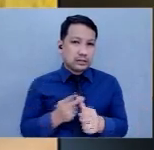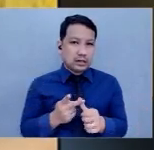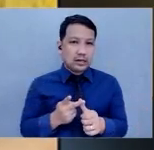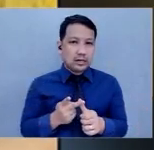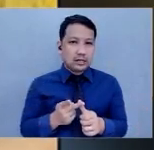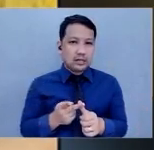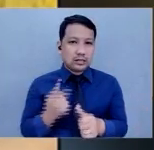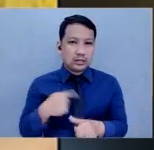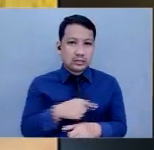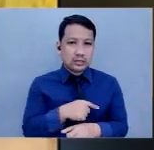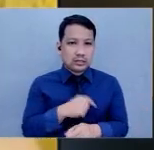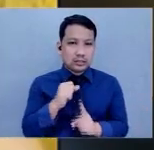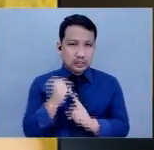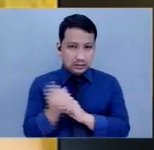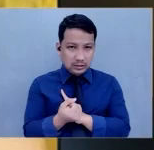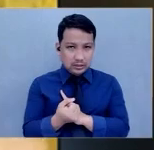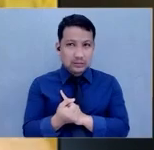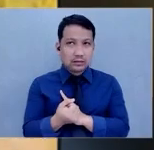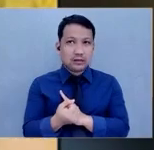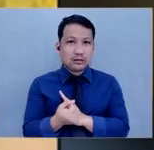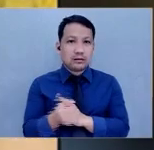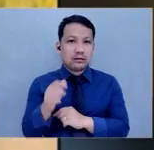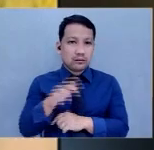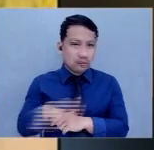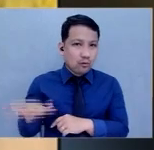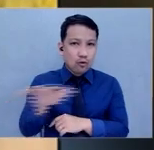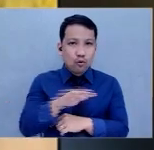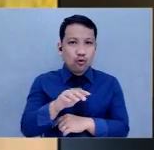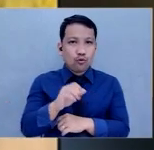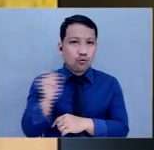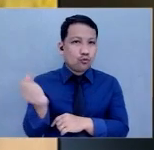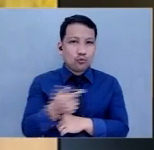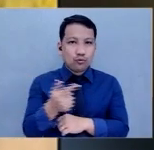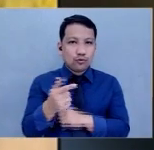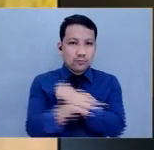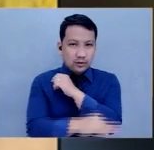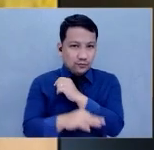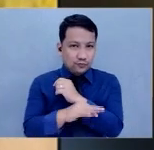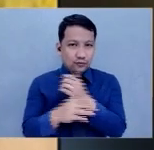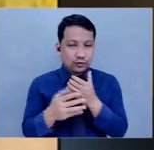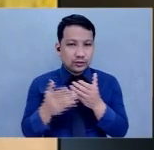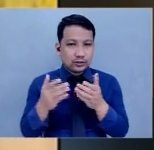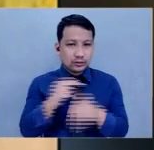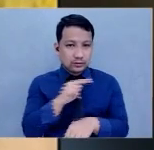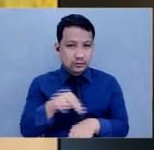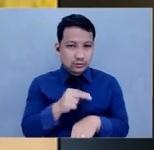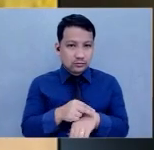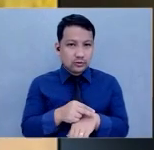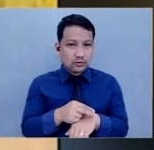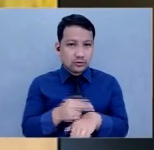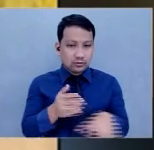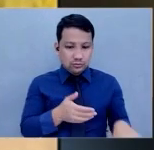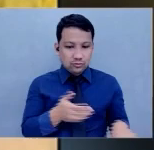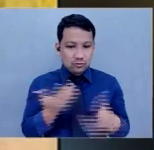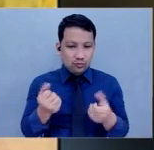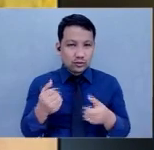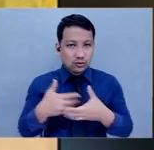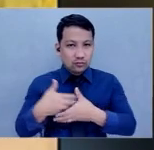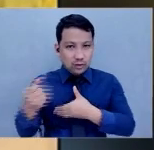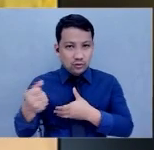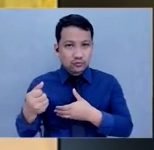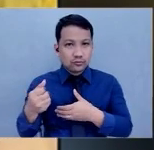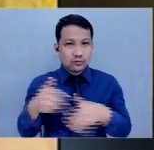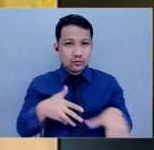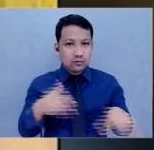ang situation, lahat ng mga foreign nationals na gustong lumabas ng Gaza, makakalabas daw. Yung